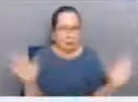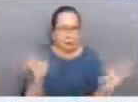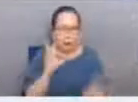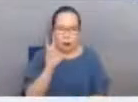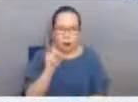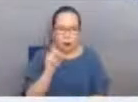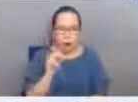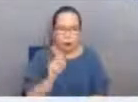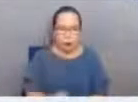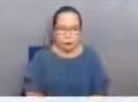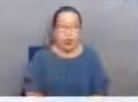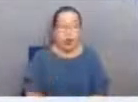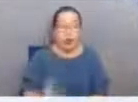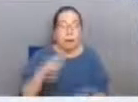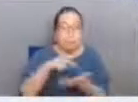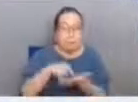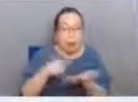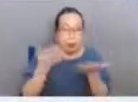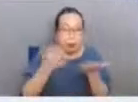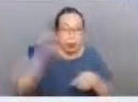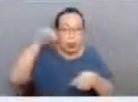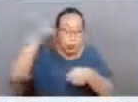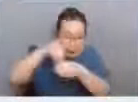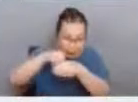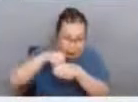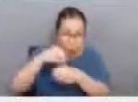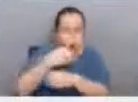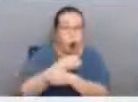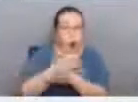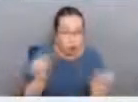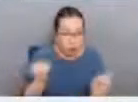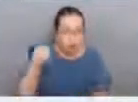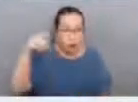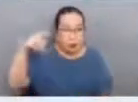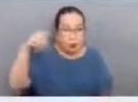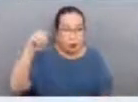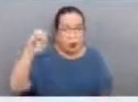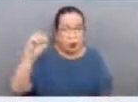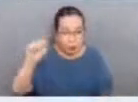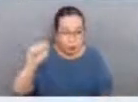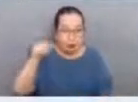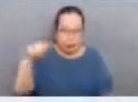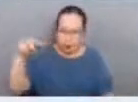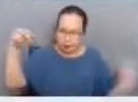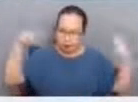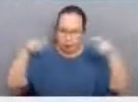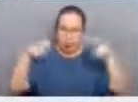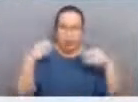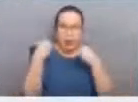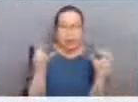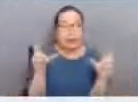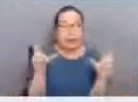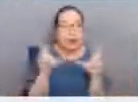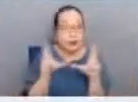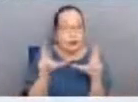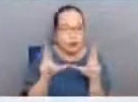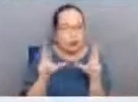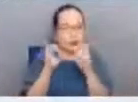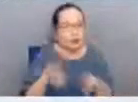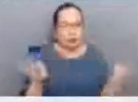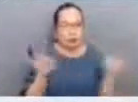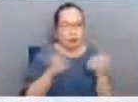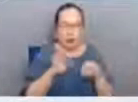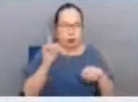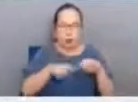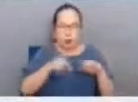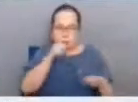Para po sa mga OFWs po natin, napaalis na po ng bansa, no? Yung meron na pong kontrata kaya lang ay nabimbin dahil